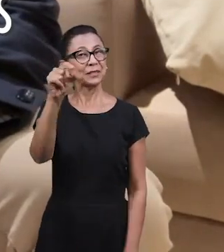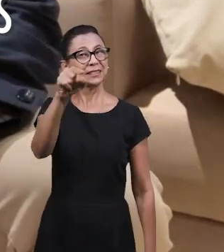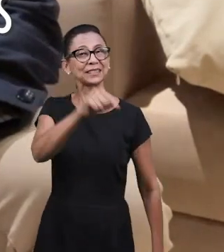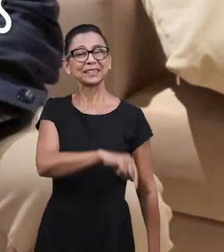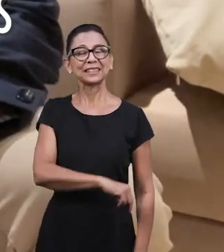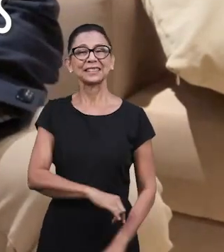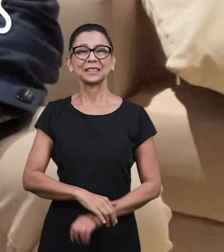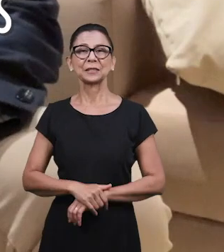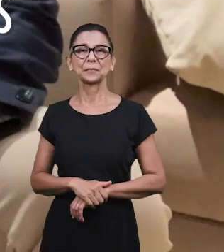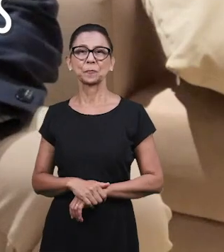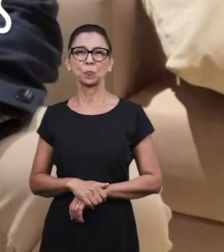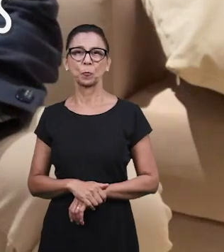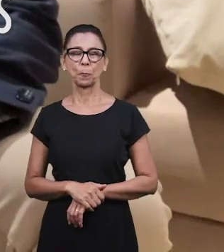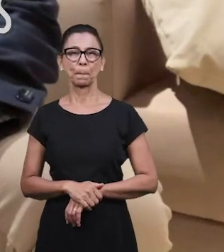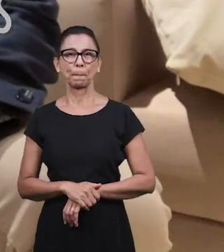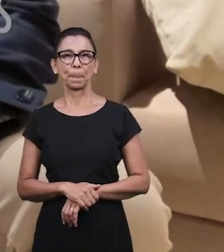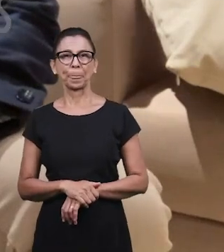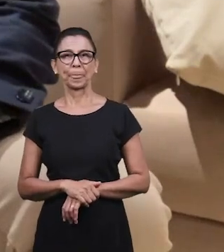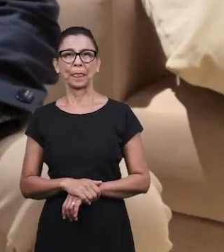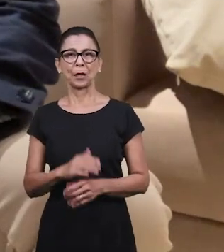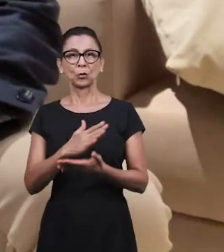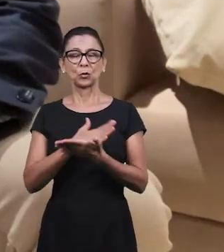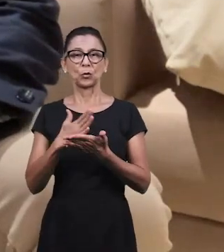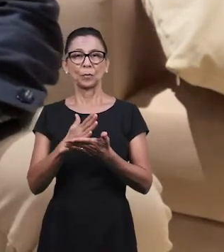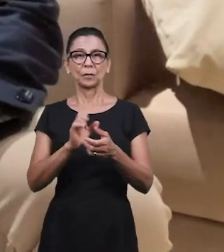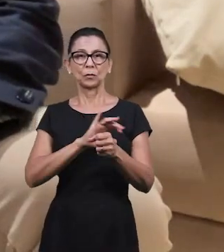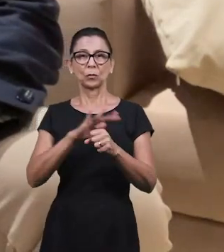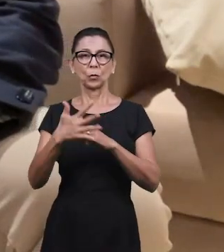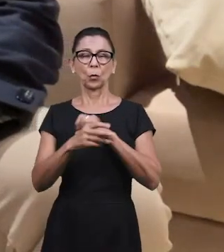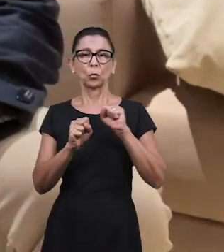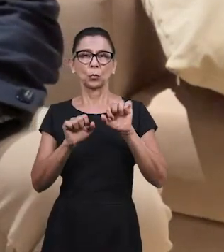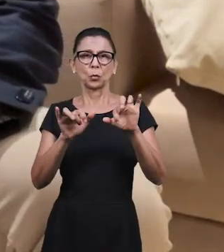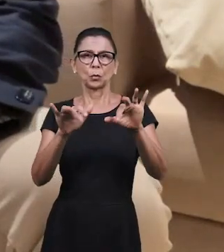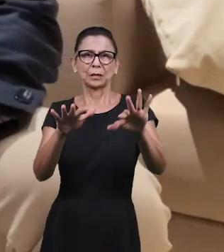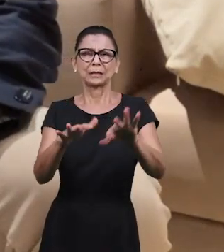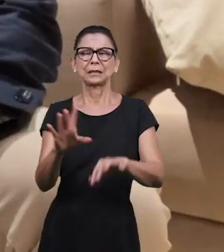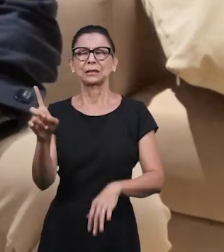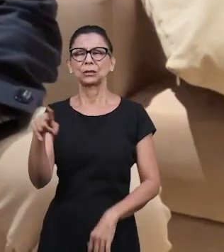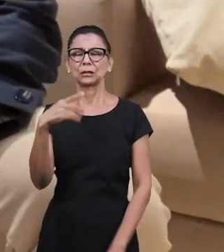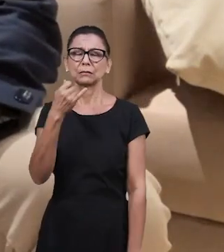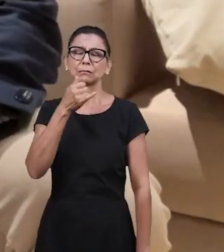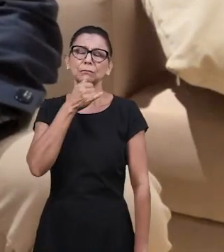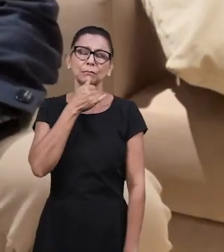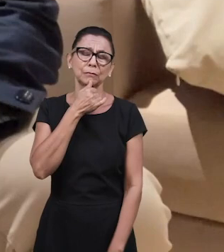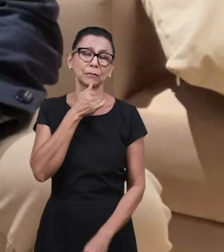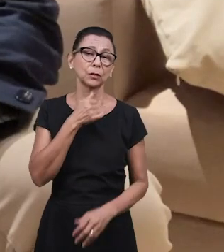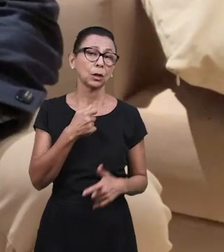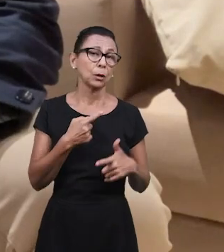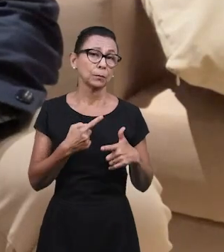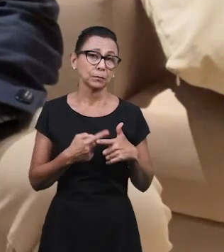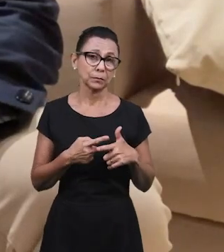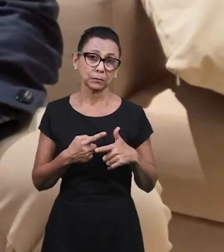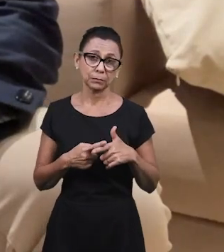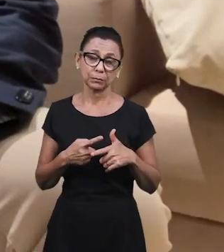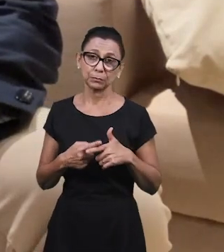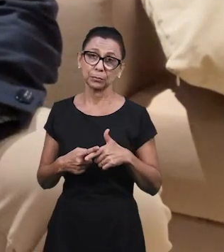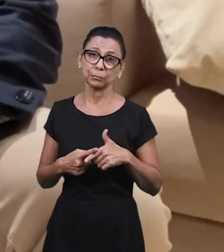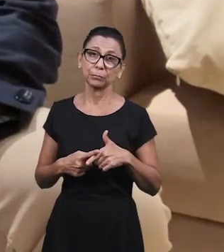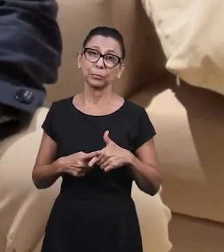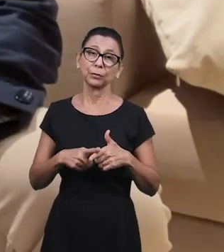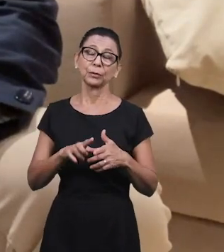vous. Quand le coronavirus est arrivé, nous avons été très tristes parce que